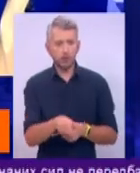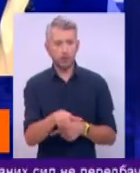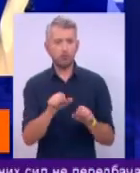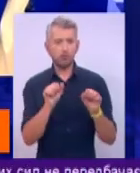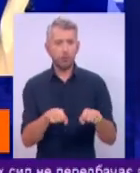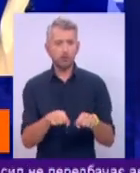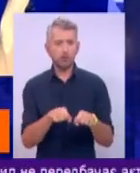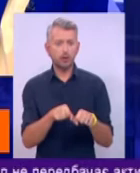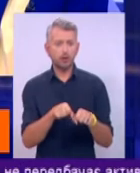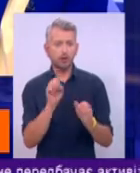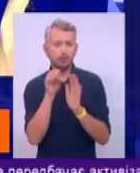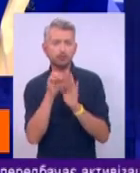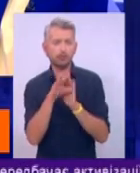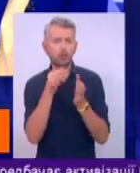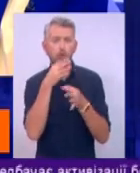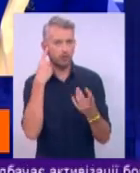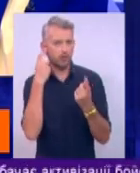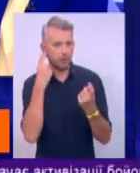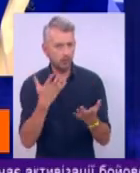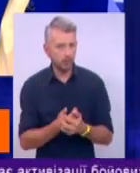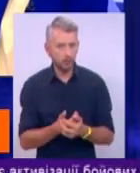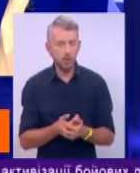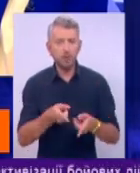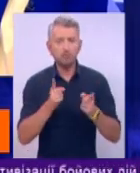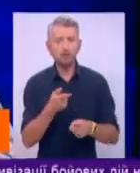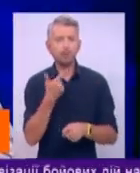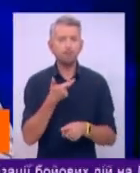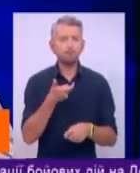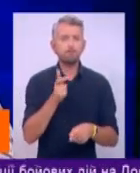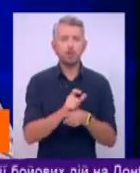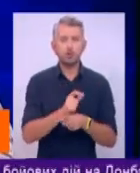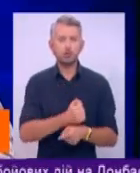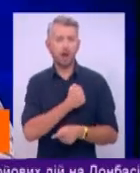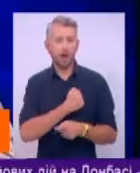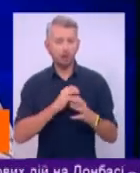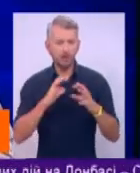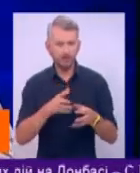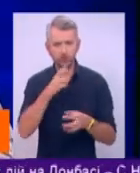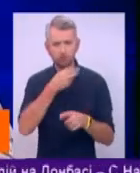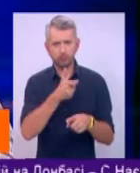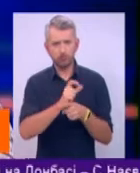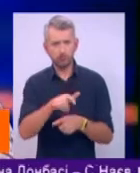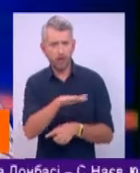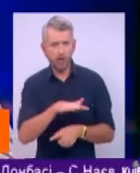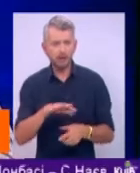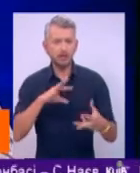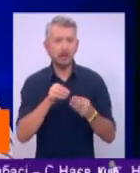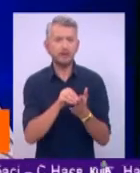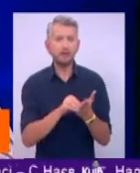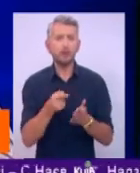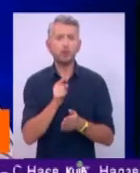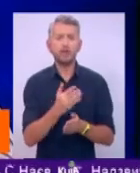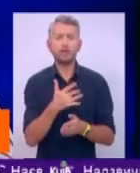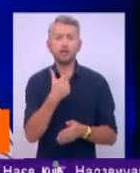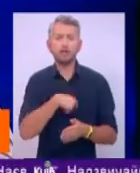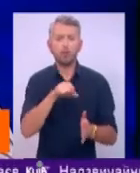якби завантажувати будь-що. Насправді, в більшості країн, в більшості армій світу статистика про те, скільки самогубств